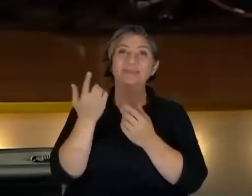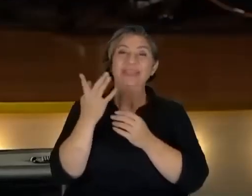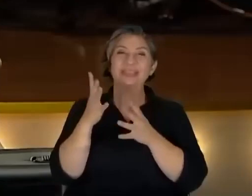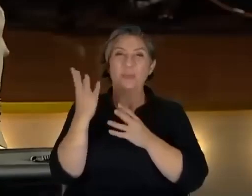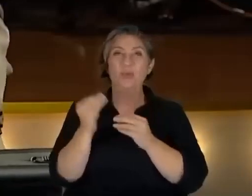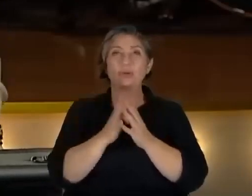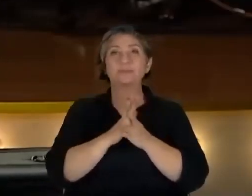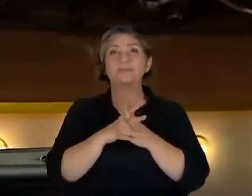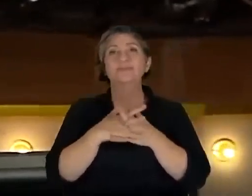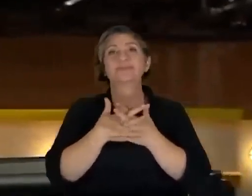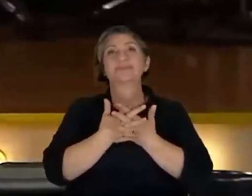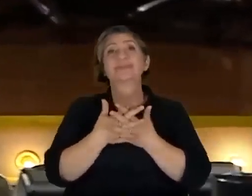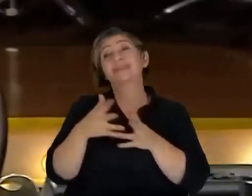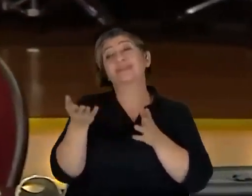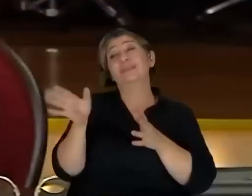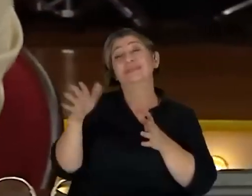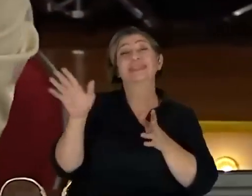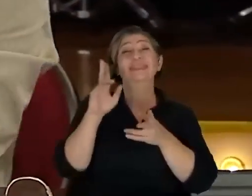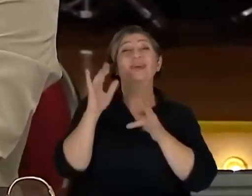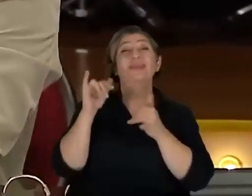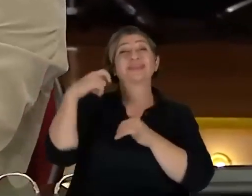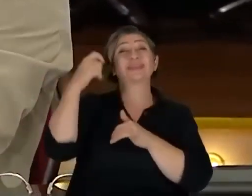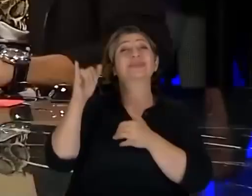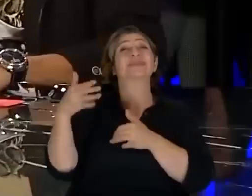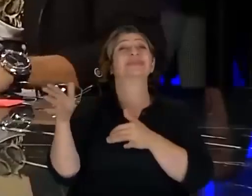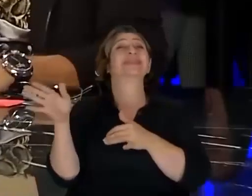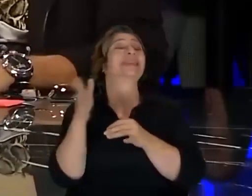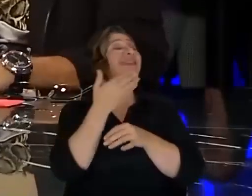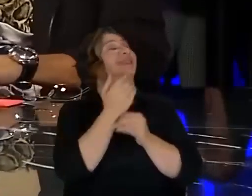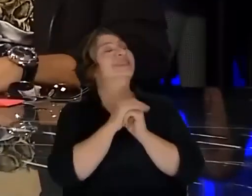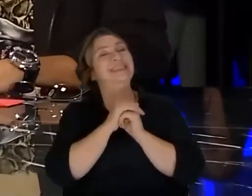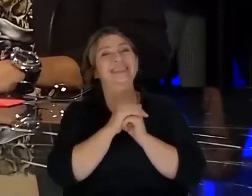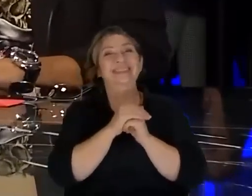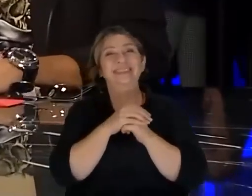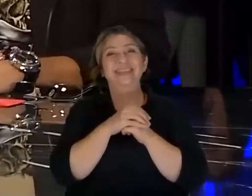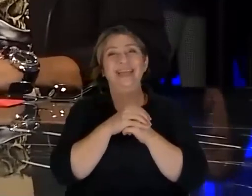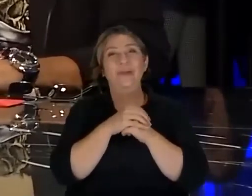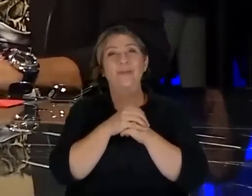oluyor. Evet. Peki, evet şeyle oyuncular. Peki.